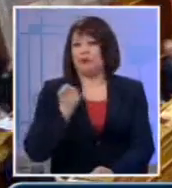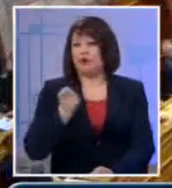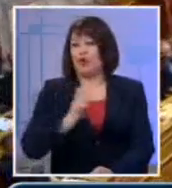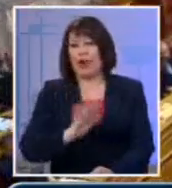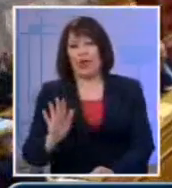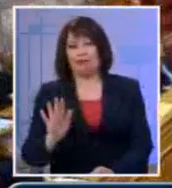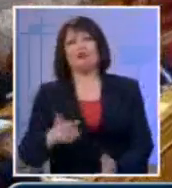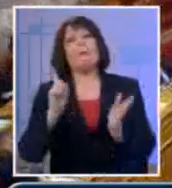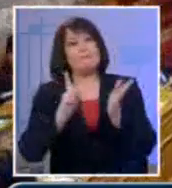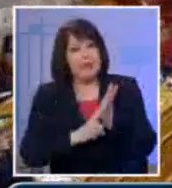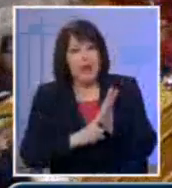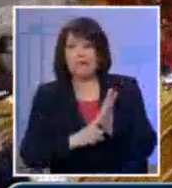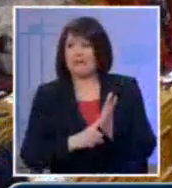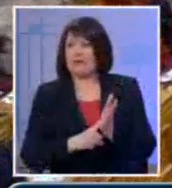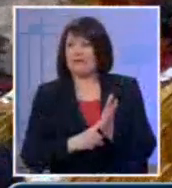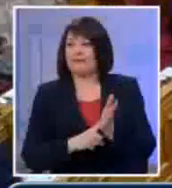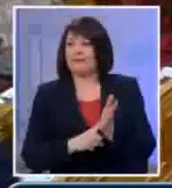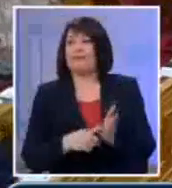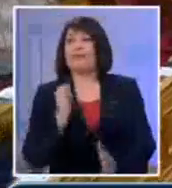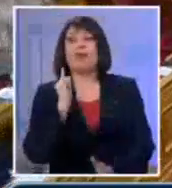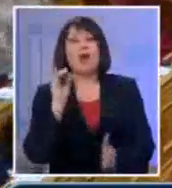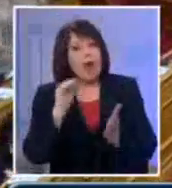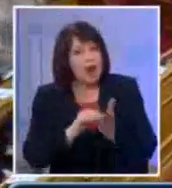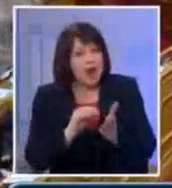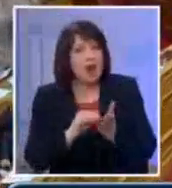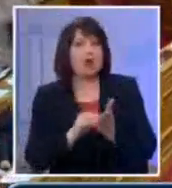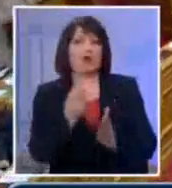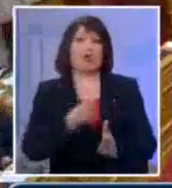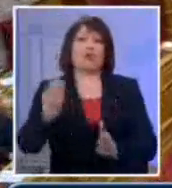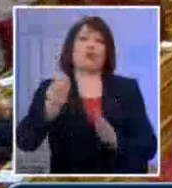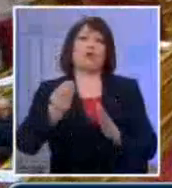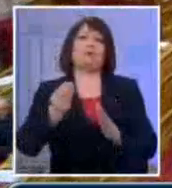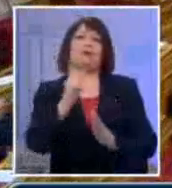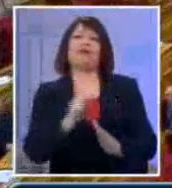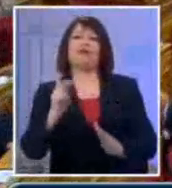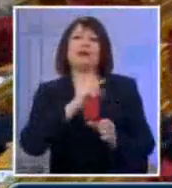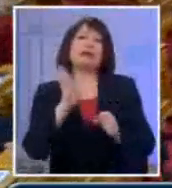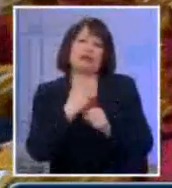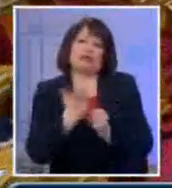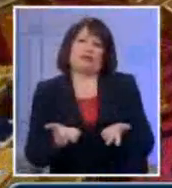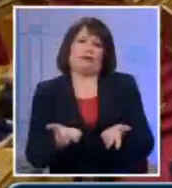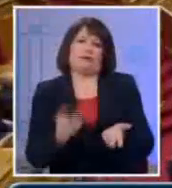Χωρίς να συντελεστούν ακόμα περισσότερες και μεγαλύτερες κοινωνικές καταστροφές.